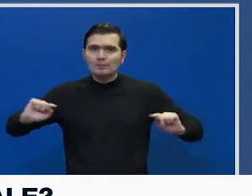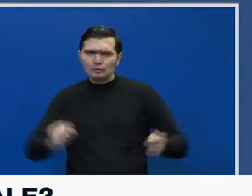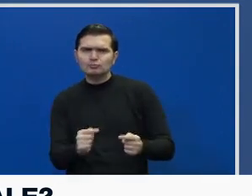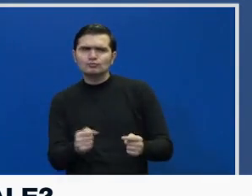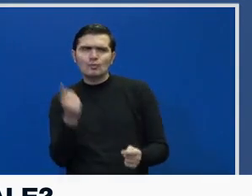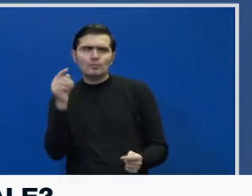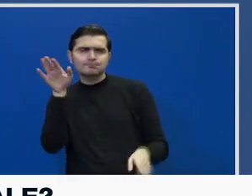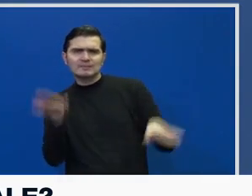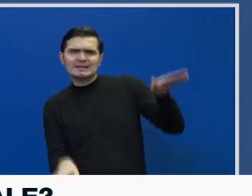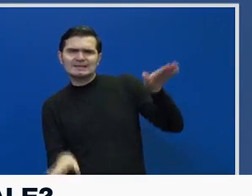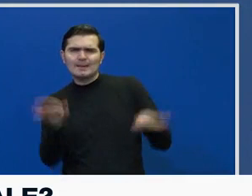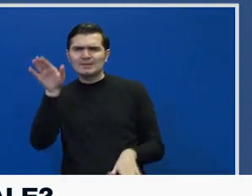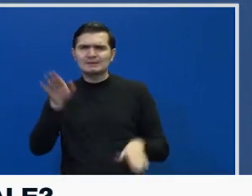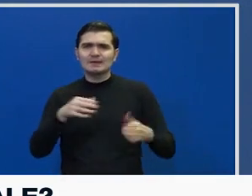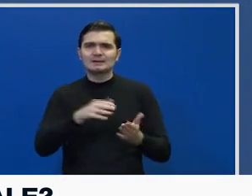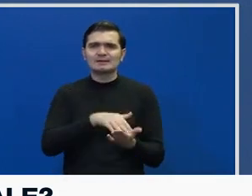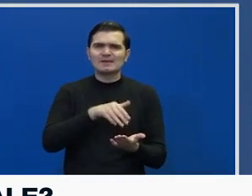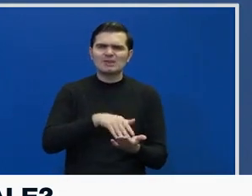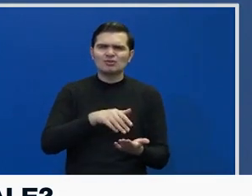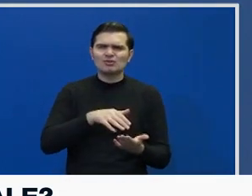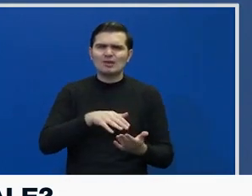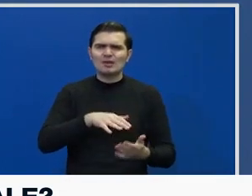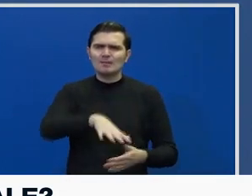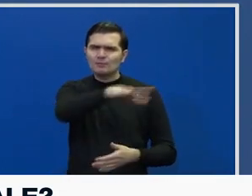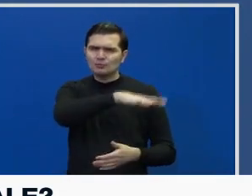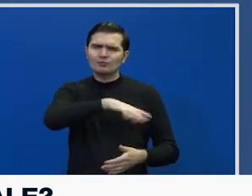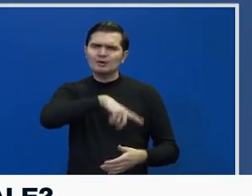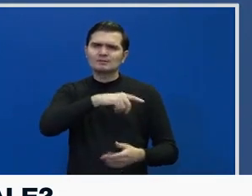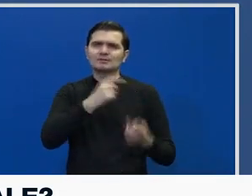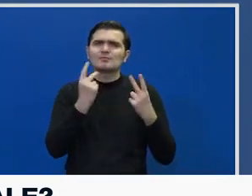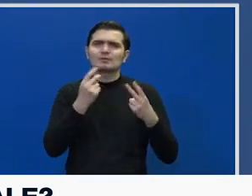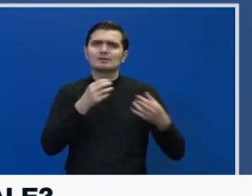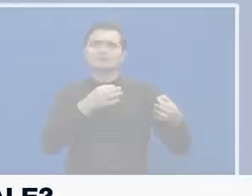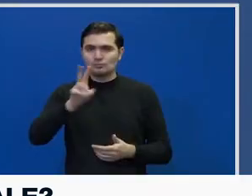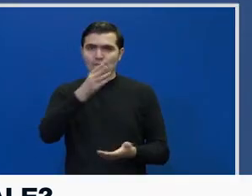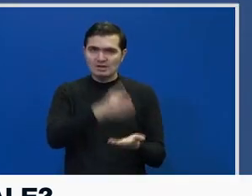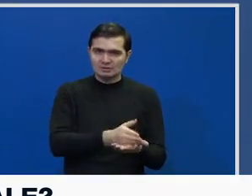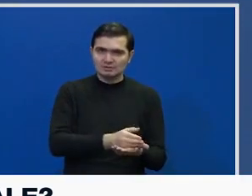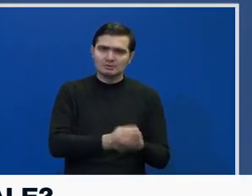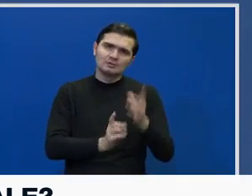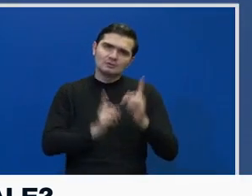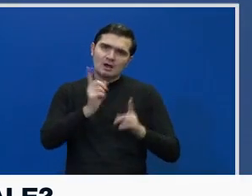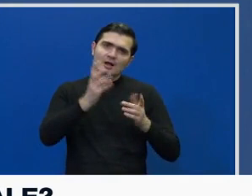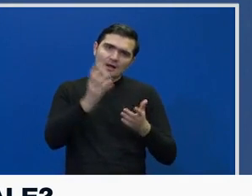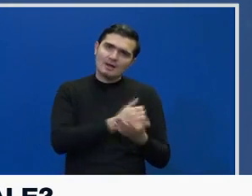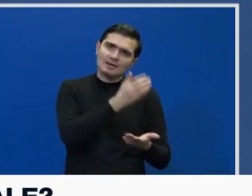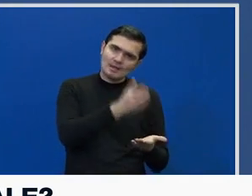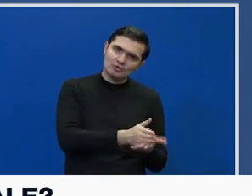nivelul acestor servicii publice care sunt de importanță strategică națională, dacă iei